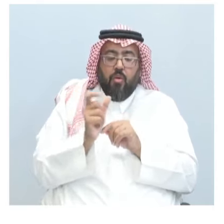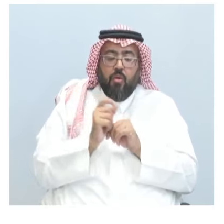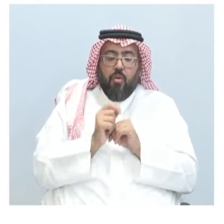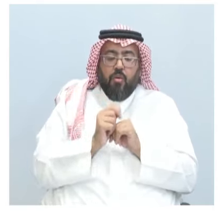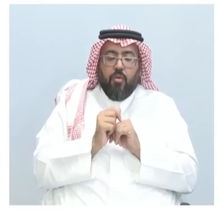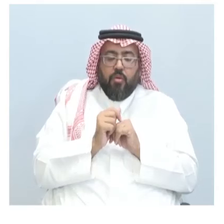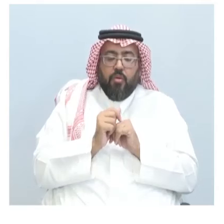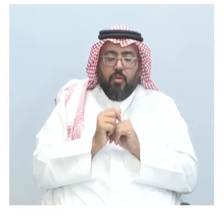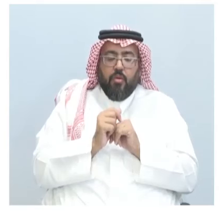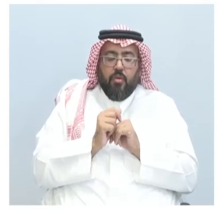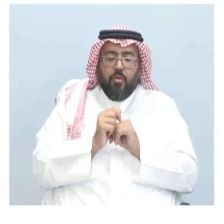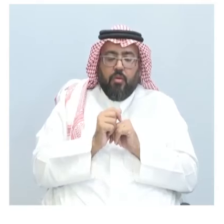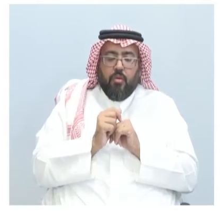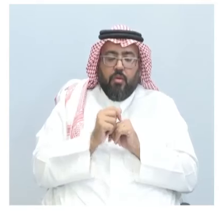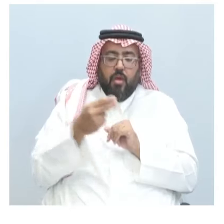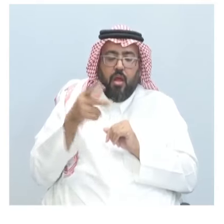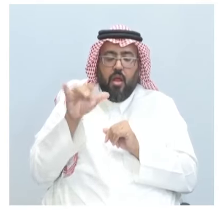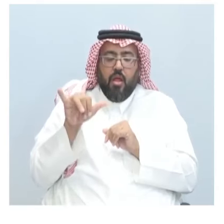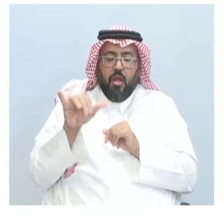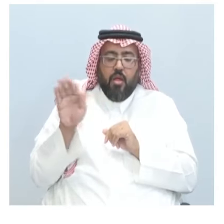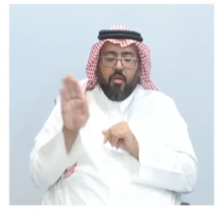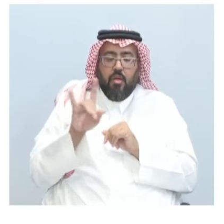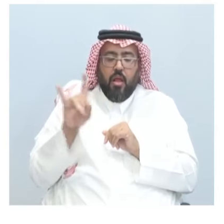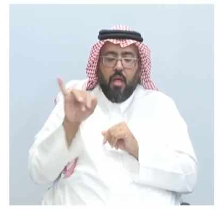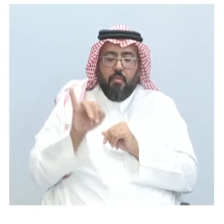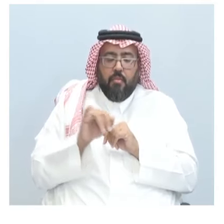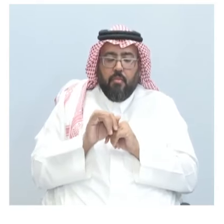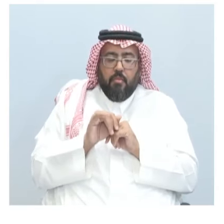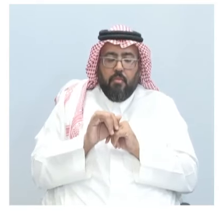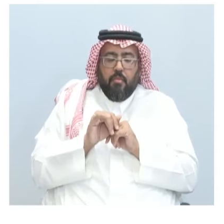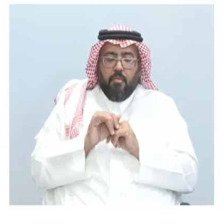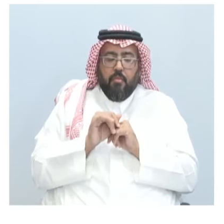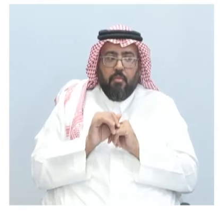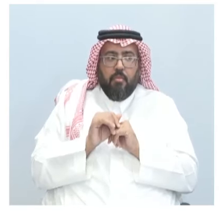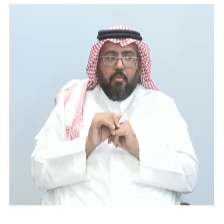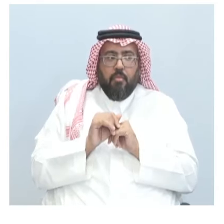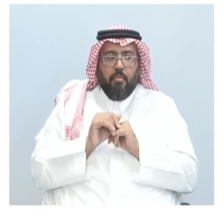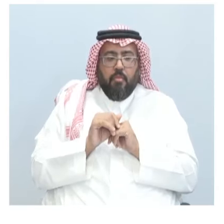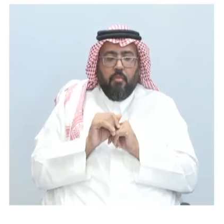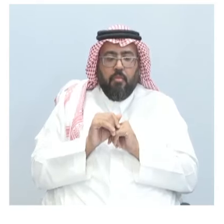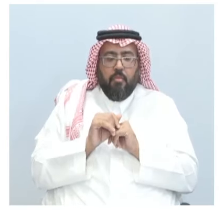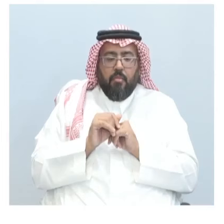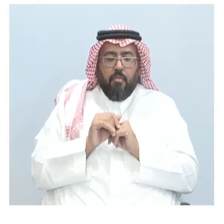هارون عليه السلام احسنتم